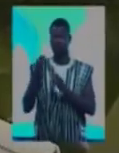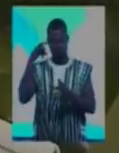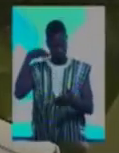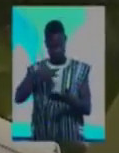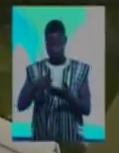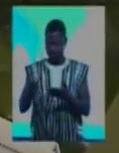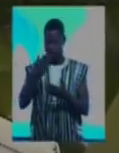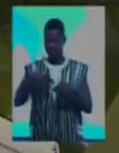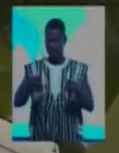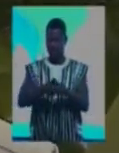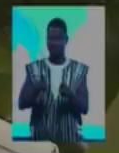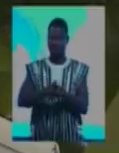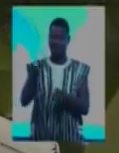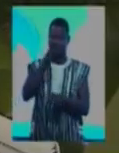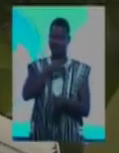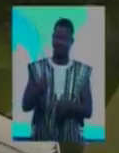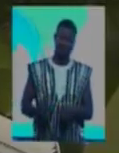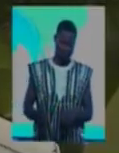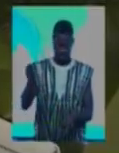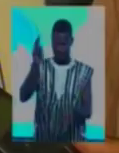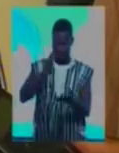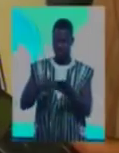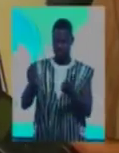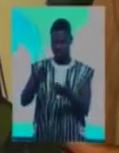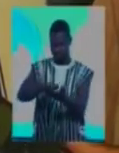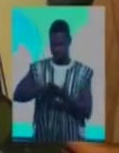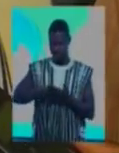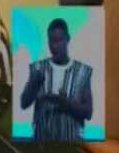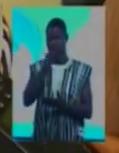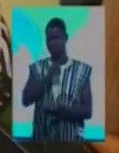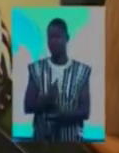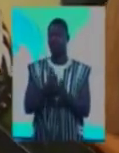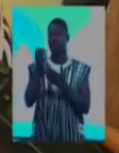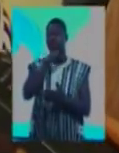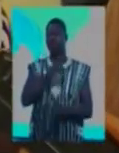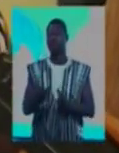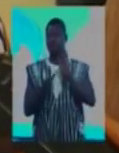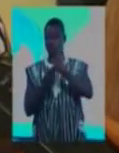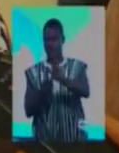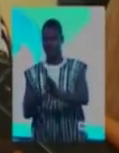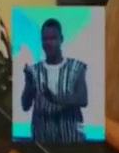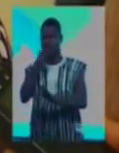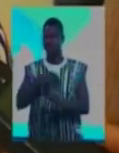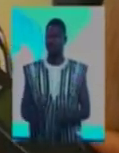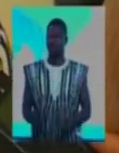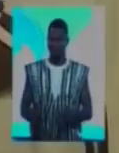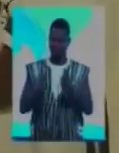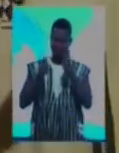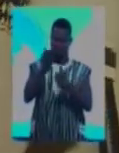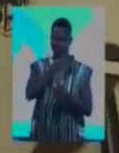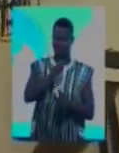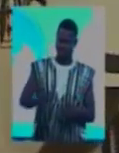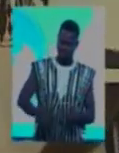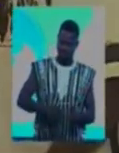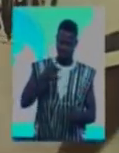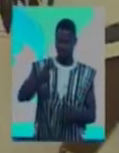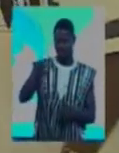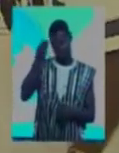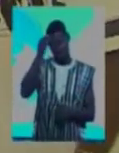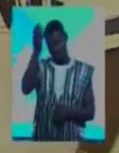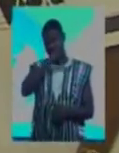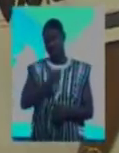de plaidoyer avec des recommandations à l'appui, qui est porté à l'appréciation et à la sensibilité d'un ministre